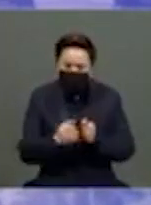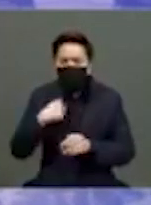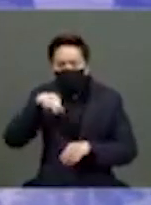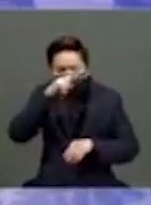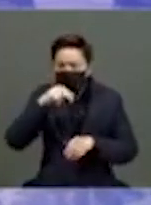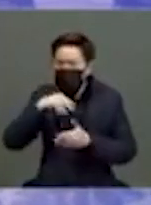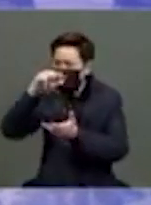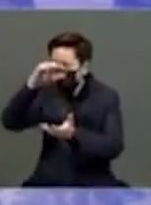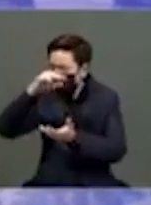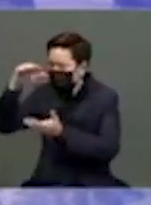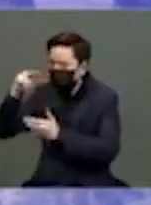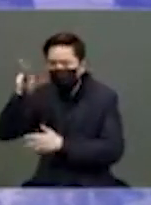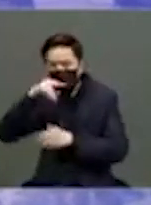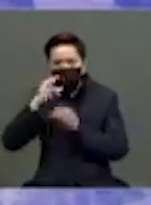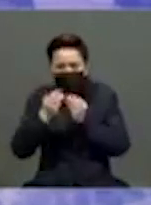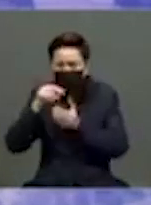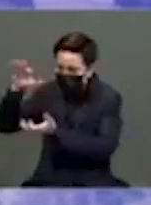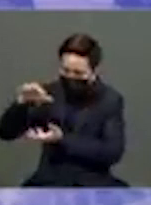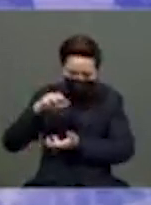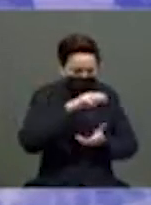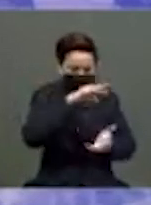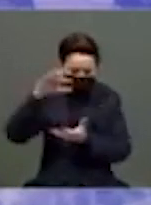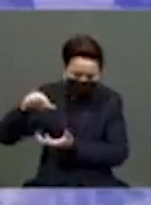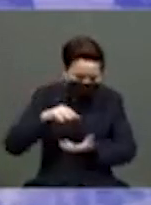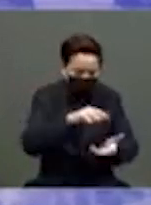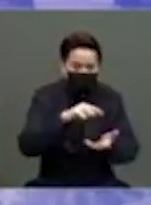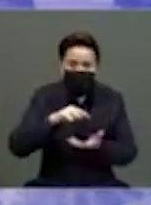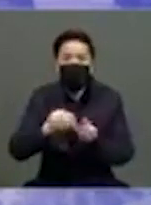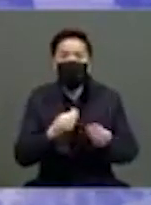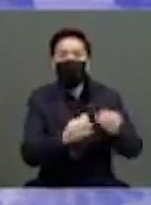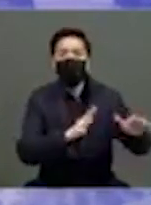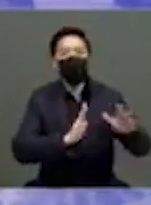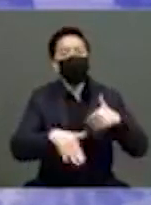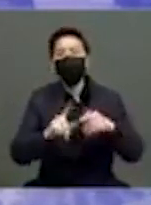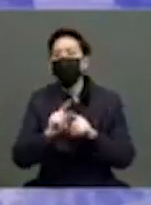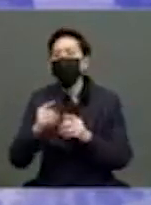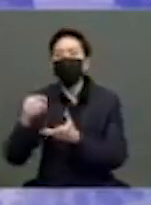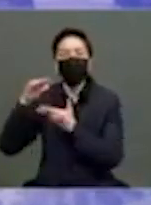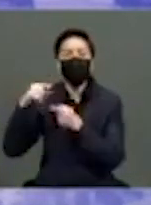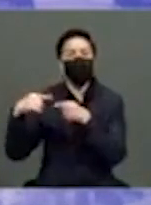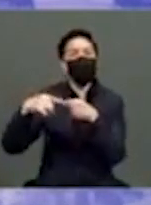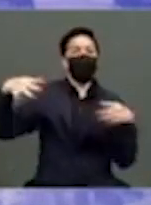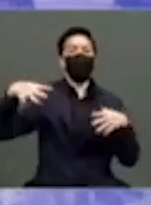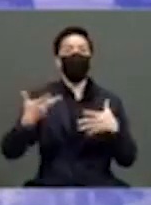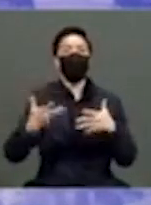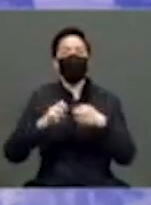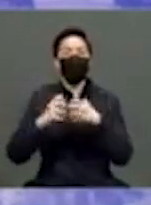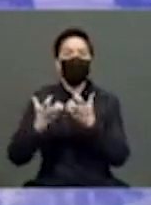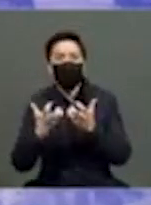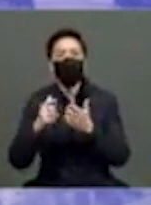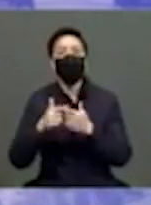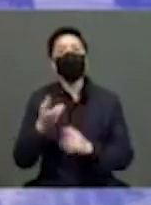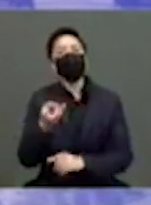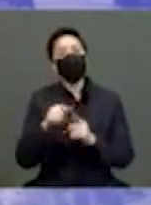วัคซีนมาเร็วแล้วก็มาให้กับพี่น้องประชาชนอย่างที่เราตั้งใจหวังไว้แต่ไม่ได้อย่างที่คิดนะครับก็เลยทำให้เกิดคุกกักตรงนี้